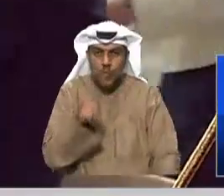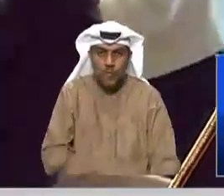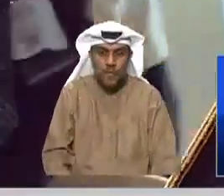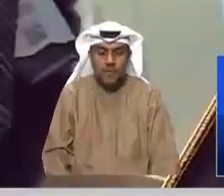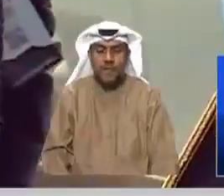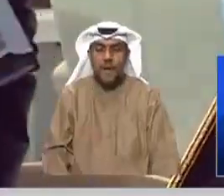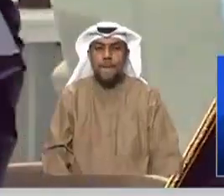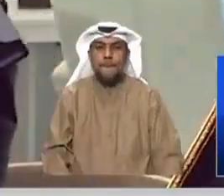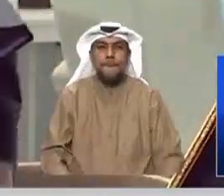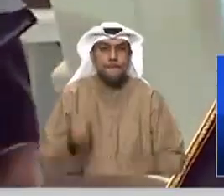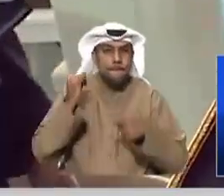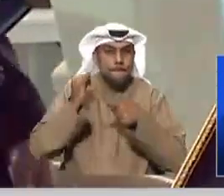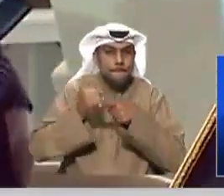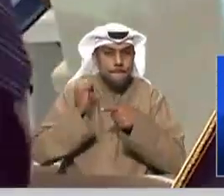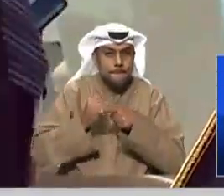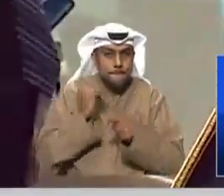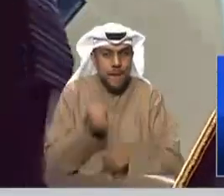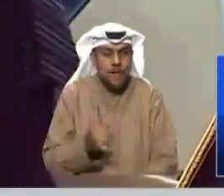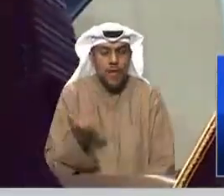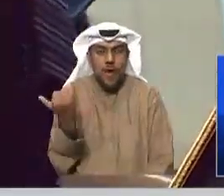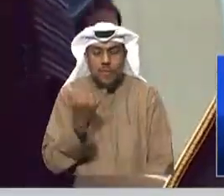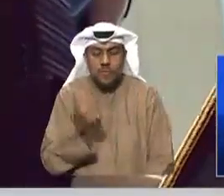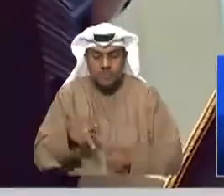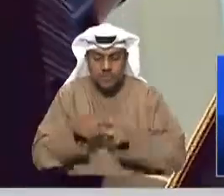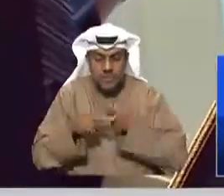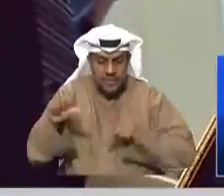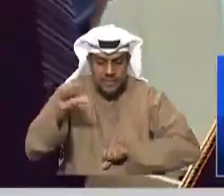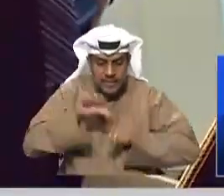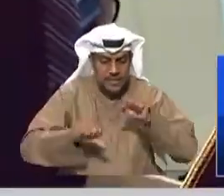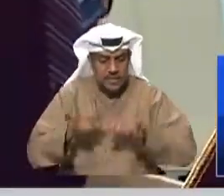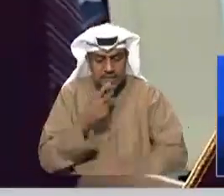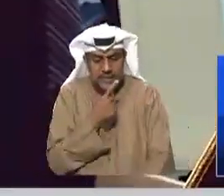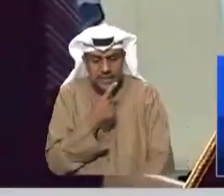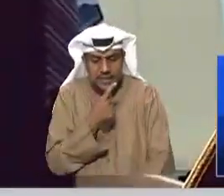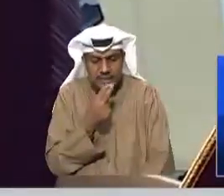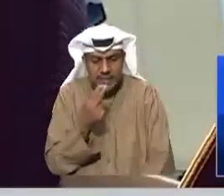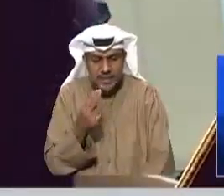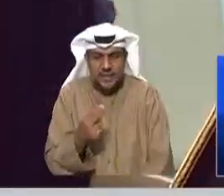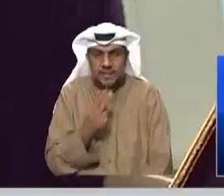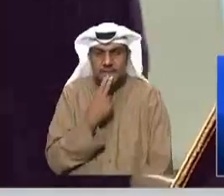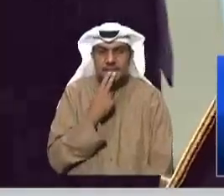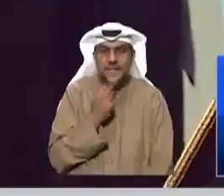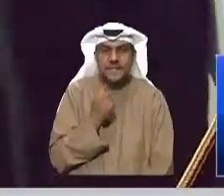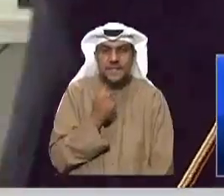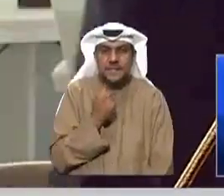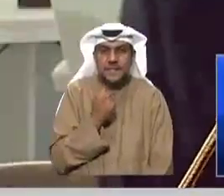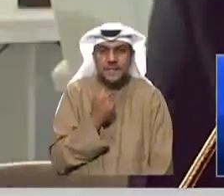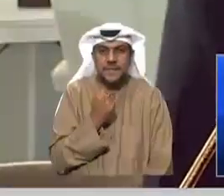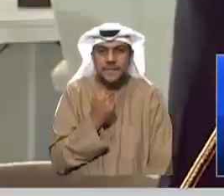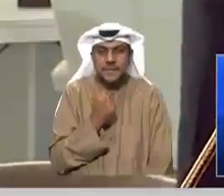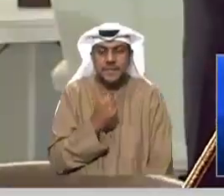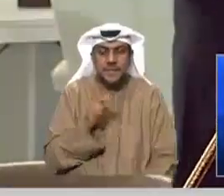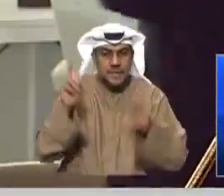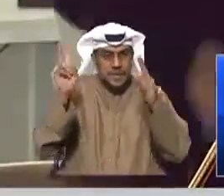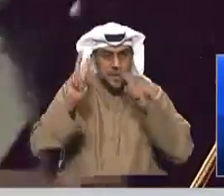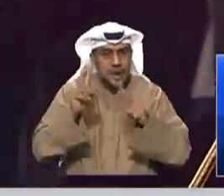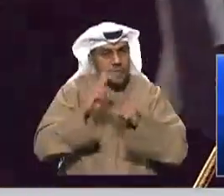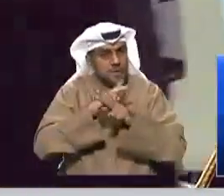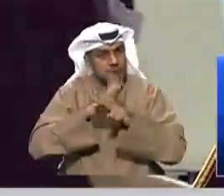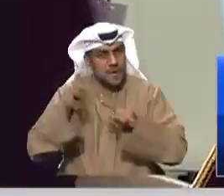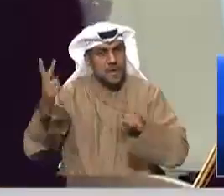التعدين، لأهميته للصناعة وللتقنية وللتحول للطاقة النظيفة، ولأيضا أثره الاقتصادي